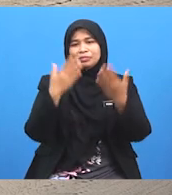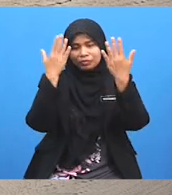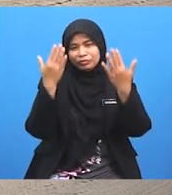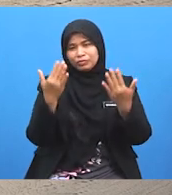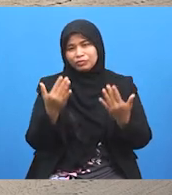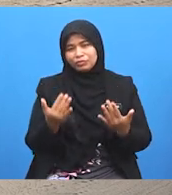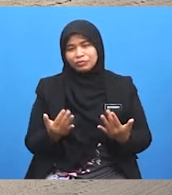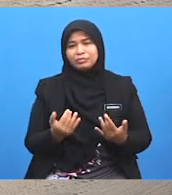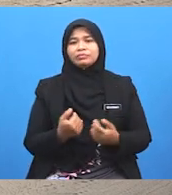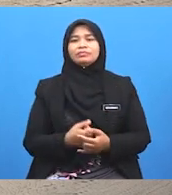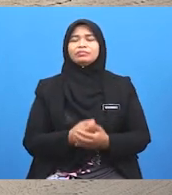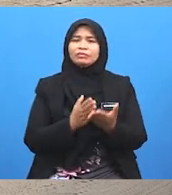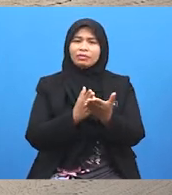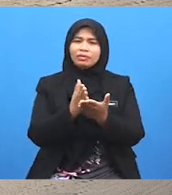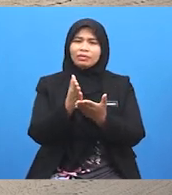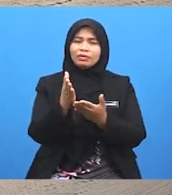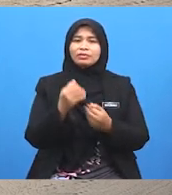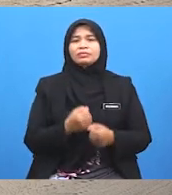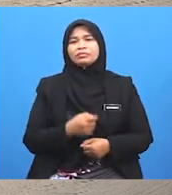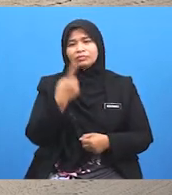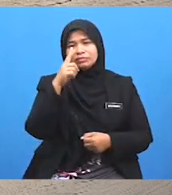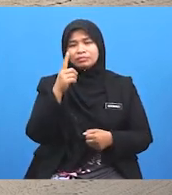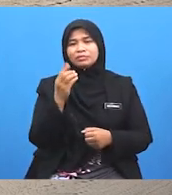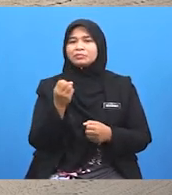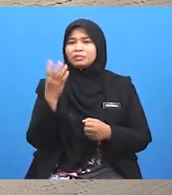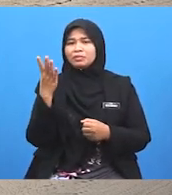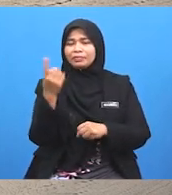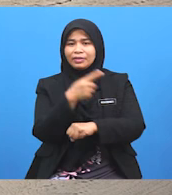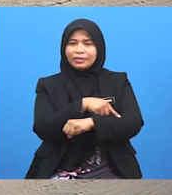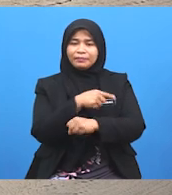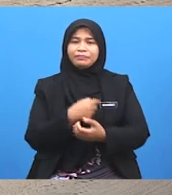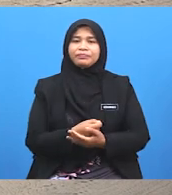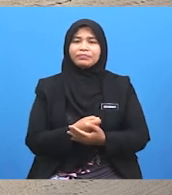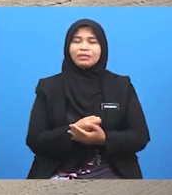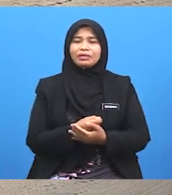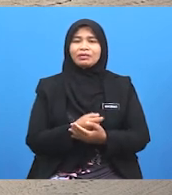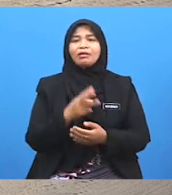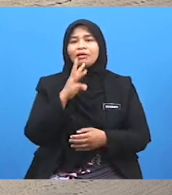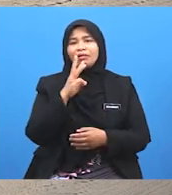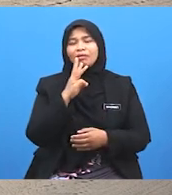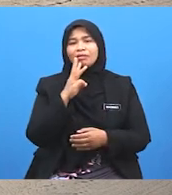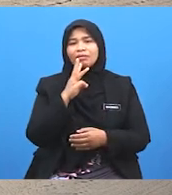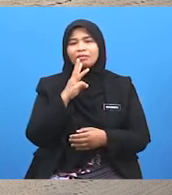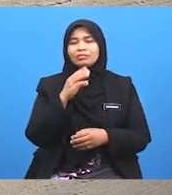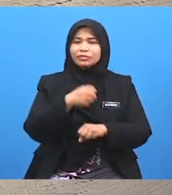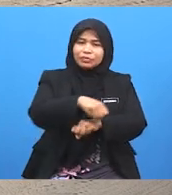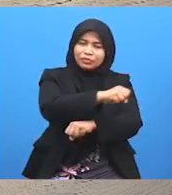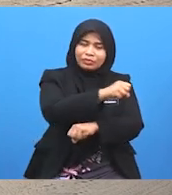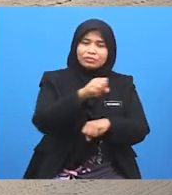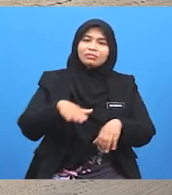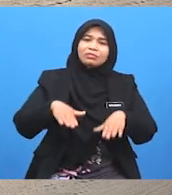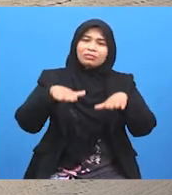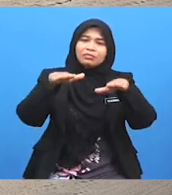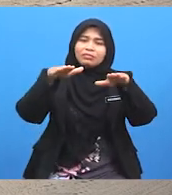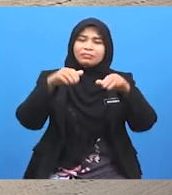Hujan turun berterusan untuk beberapa hari. Paras air sungai makin